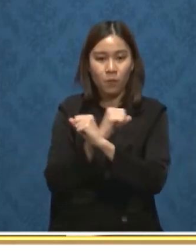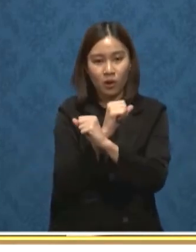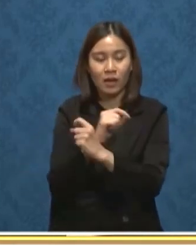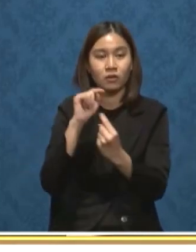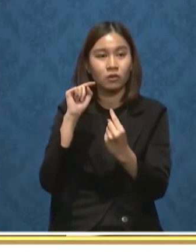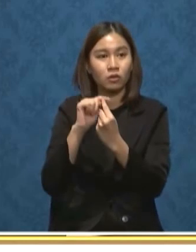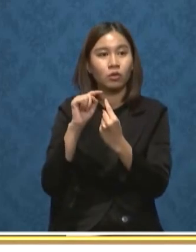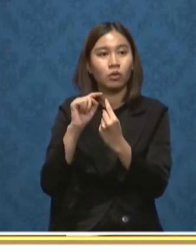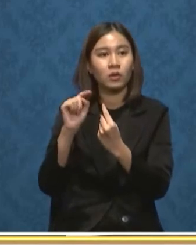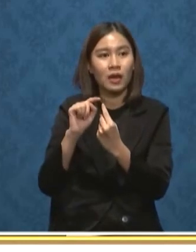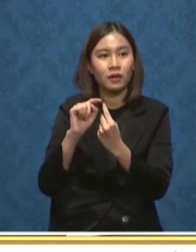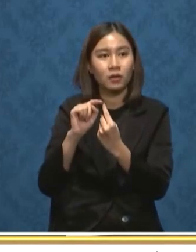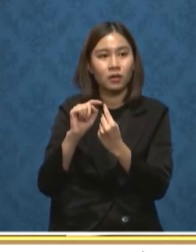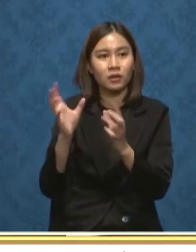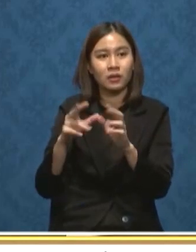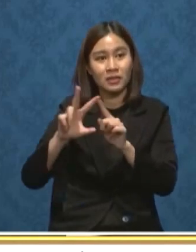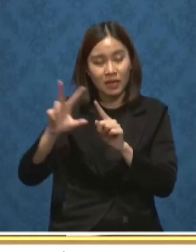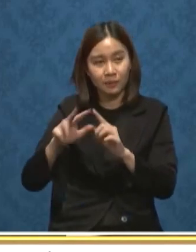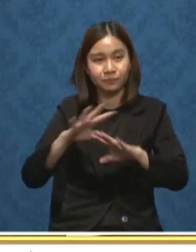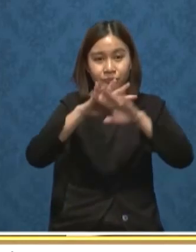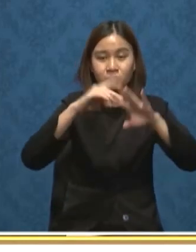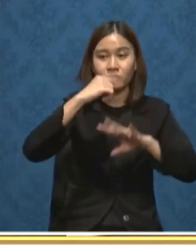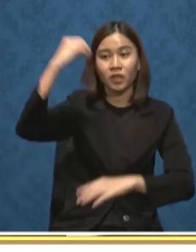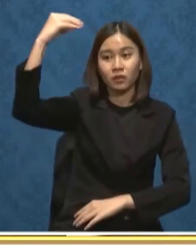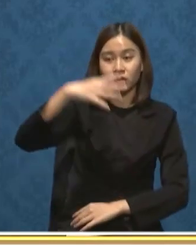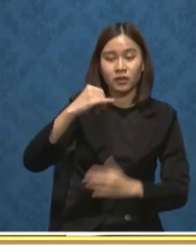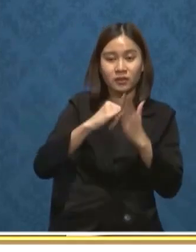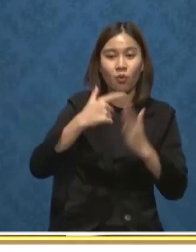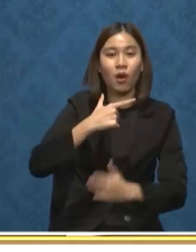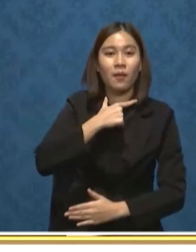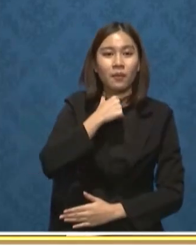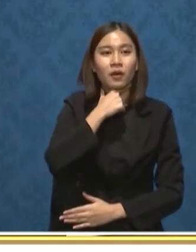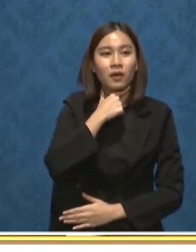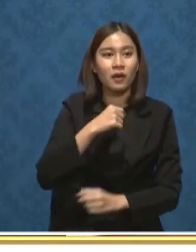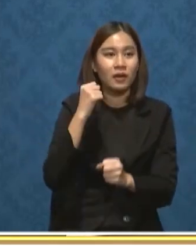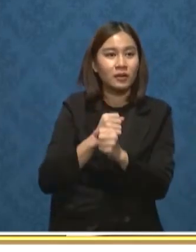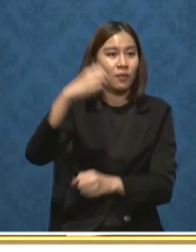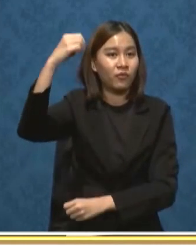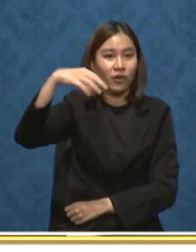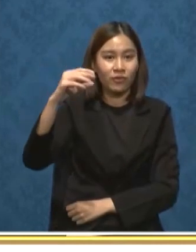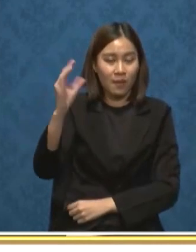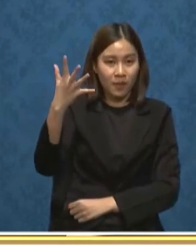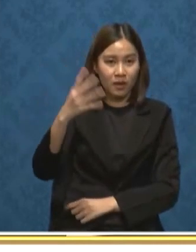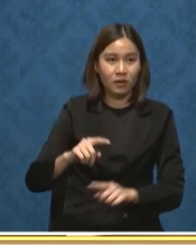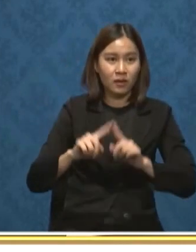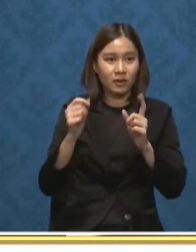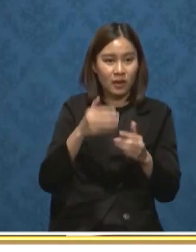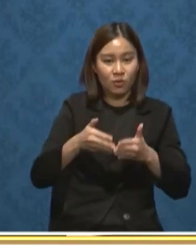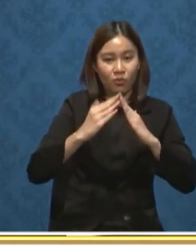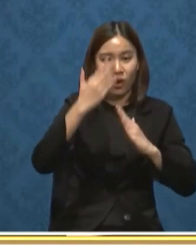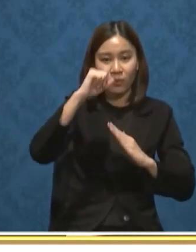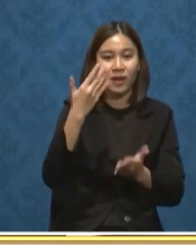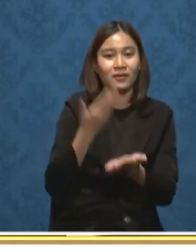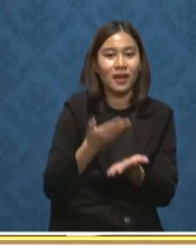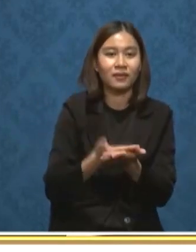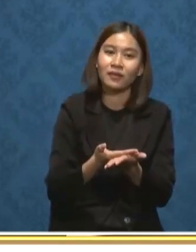3 α โซลาเซลที่แ่หองสอนไม่น่าจะผลิไฟฟ้านะครับแต่น่จะตั้งขึมาเพื่ผลิ